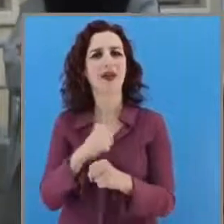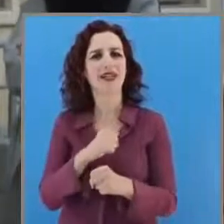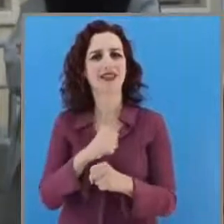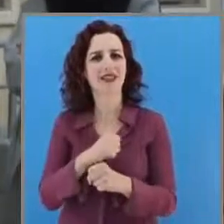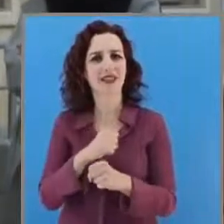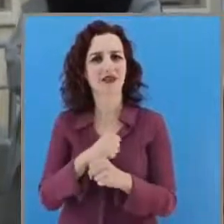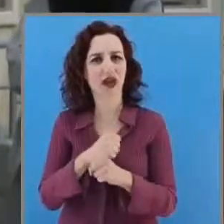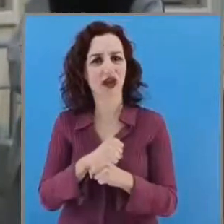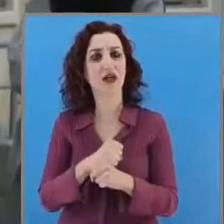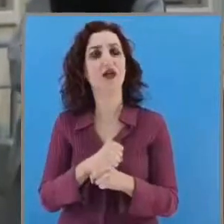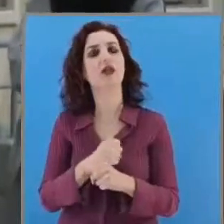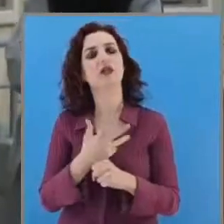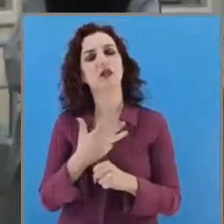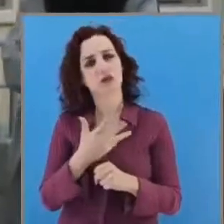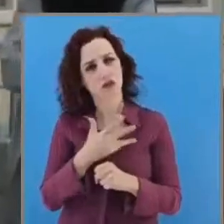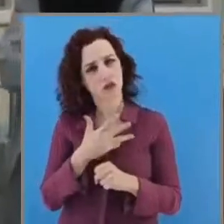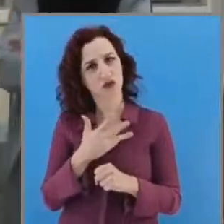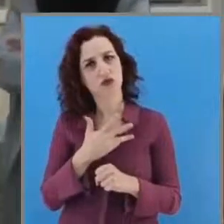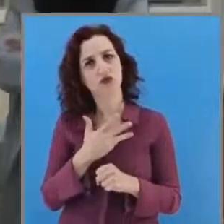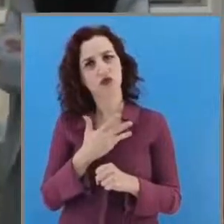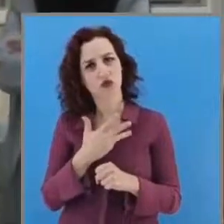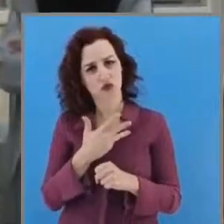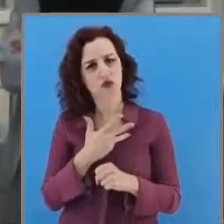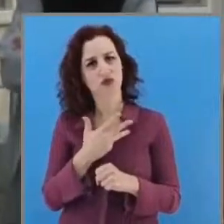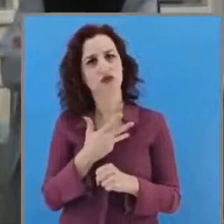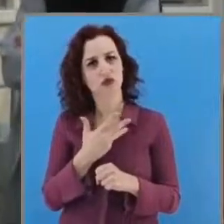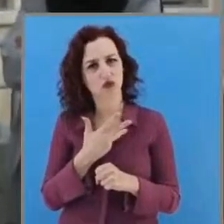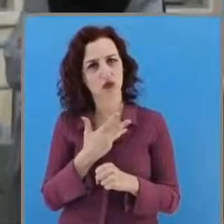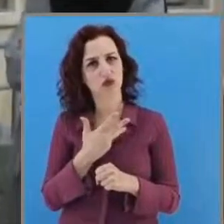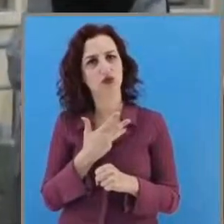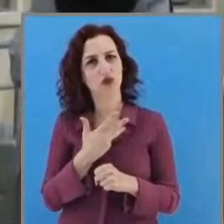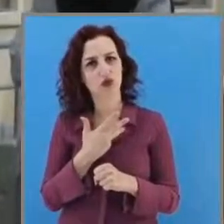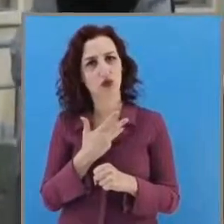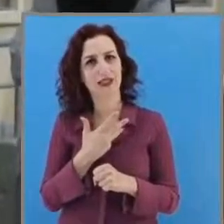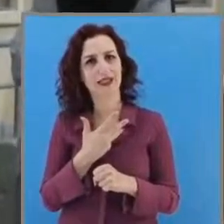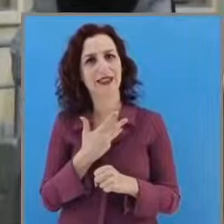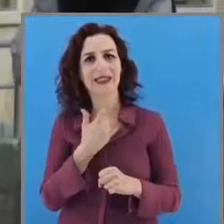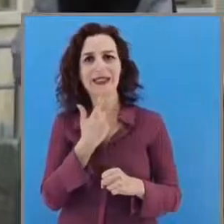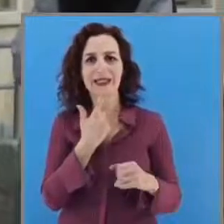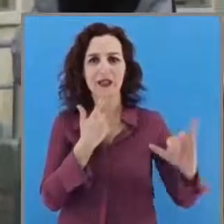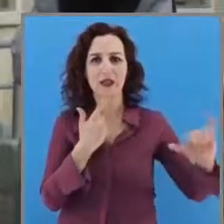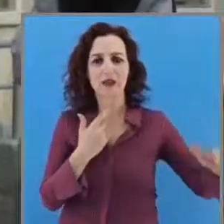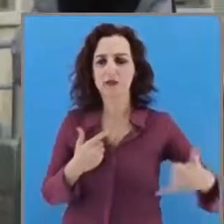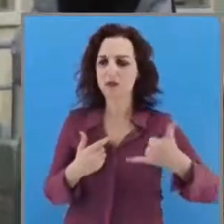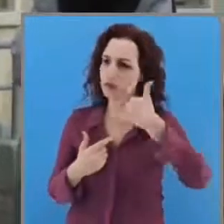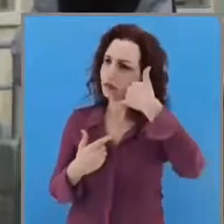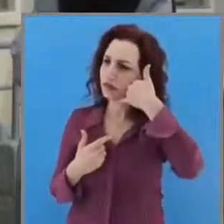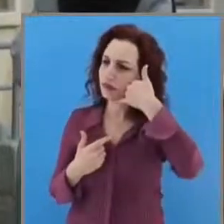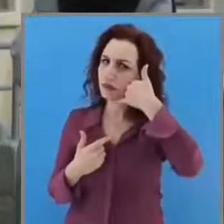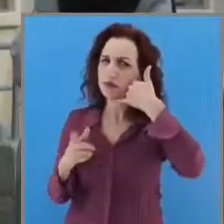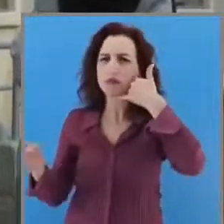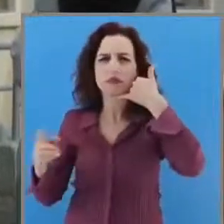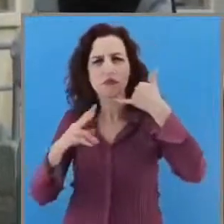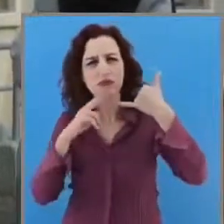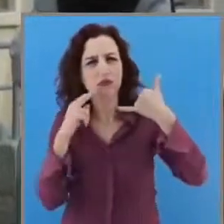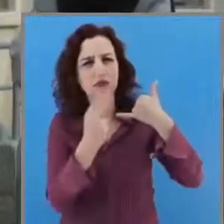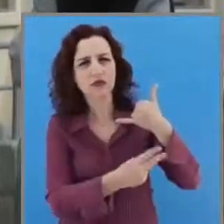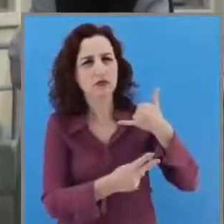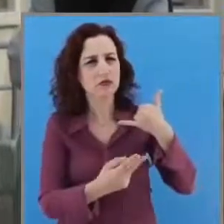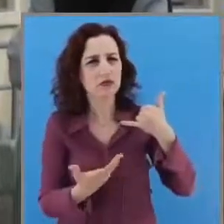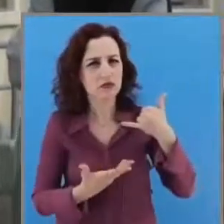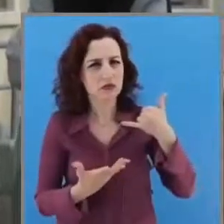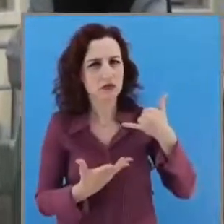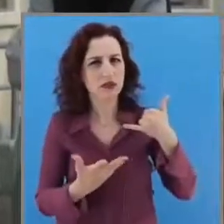di vista di coloro che sono e alzano il telefono. Sono ragazze e ragazzi, ripeto,